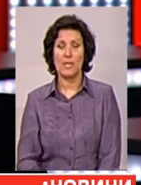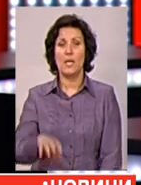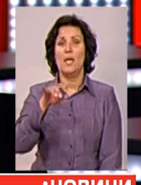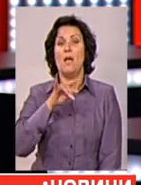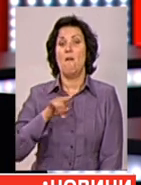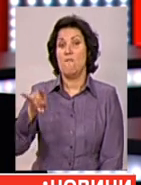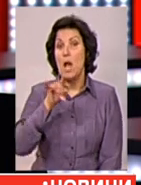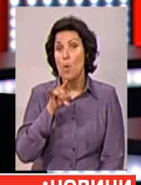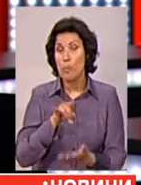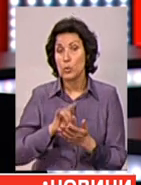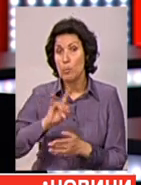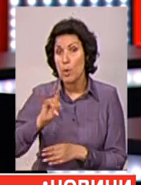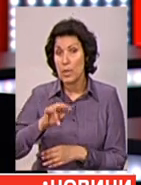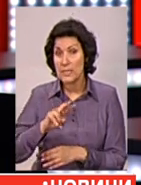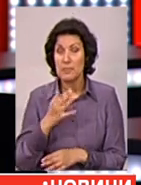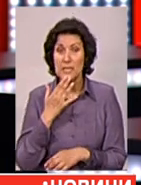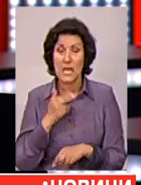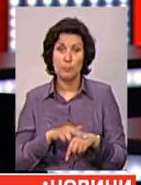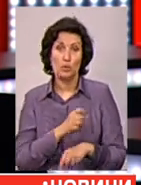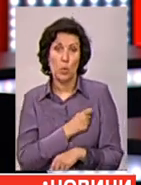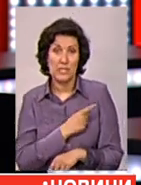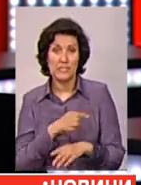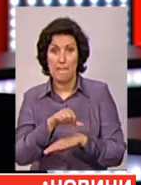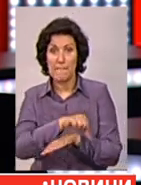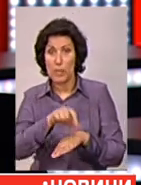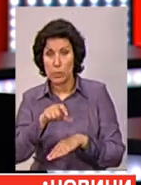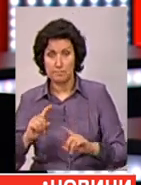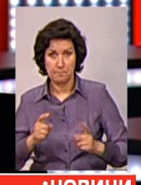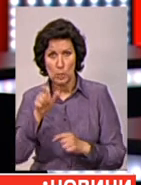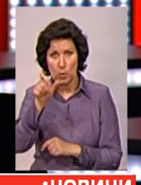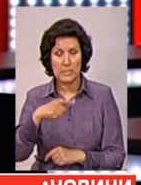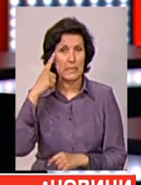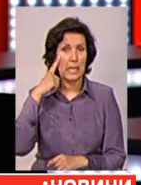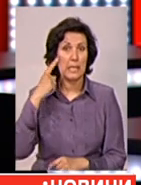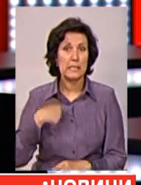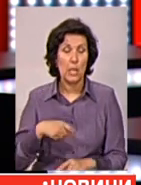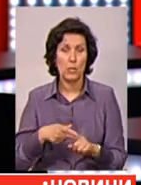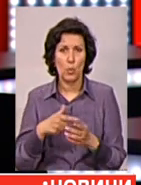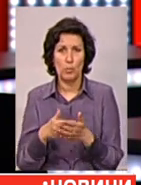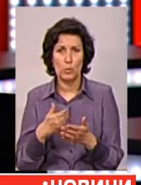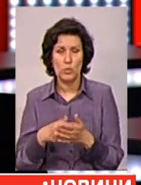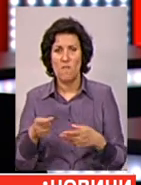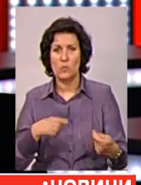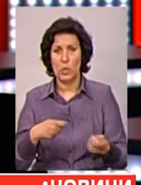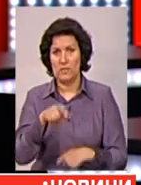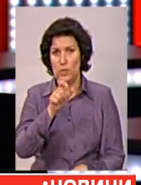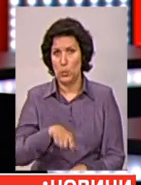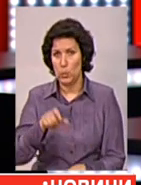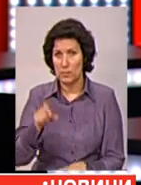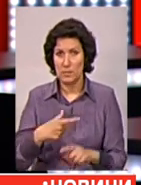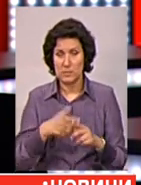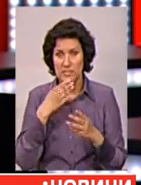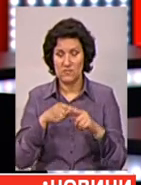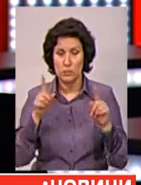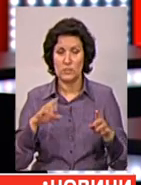В аеропорту Бориспіль нацполіція Одещини разом із прикордонниками затримали громадянина Китаю, якого підозрюють у торгівлі людьми. Про це на